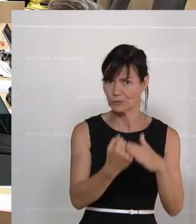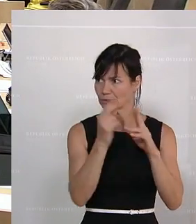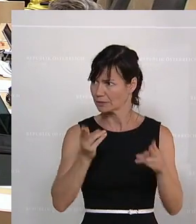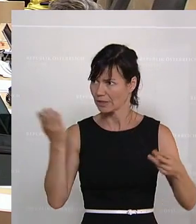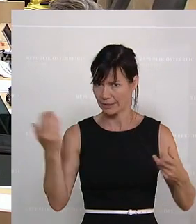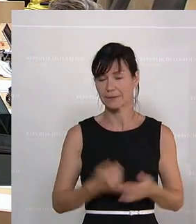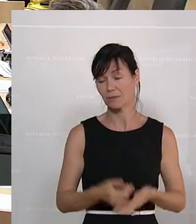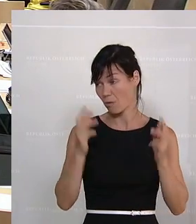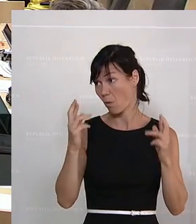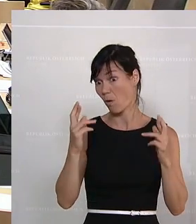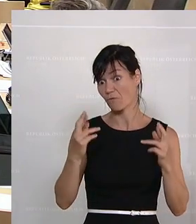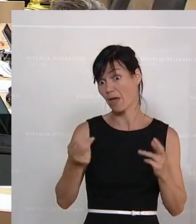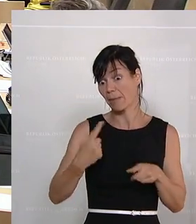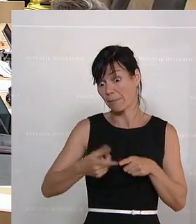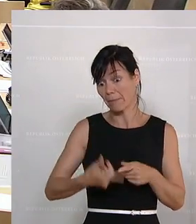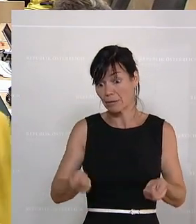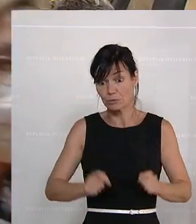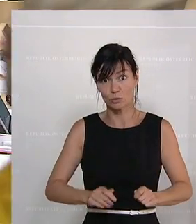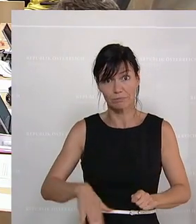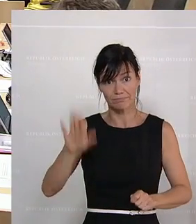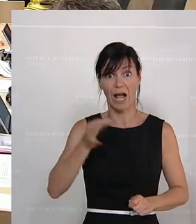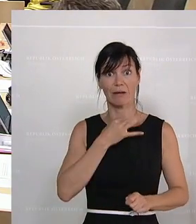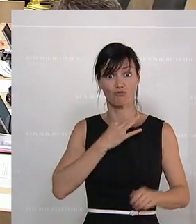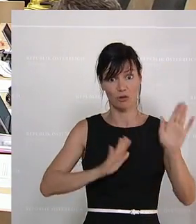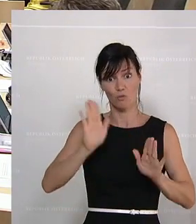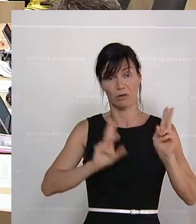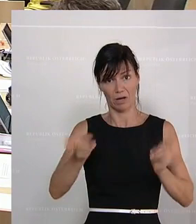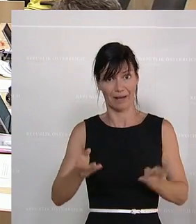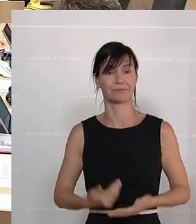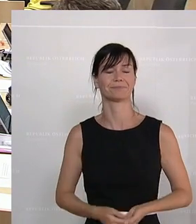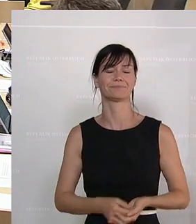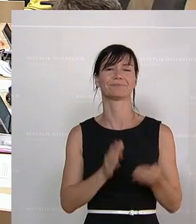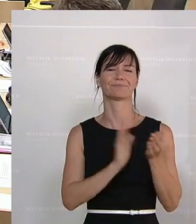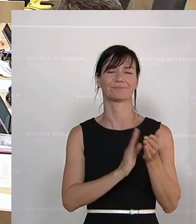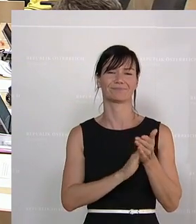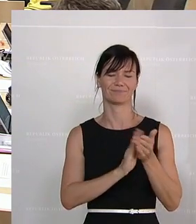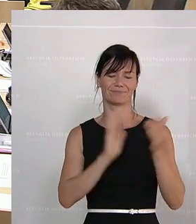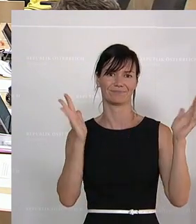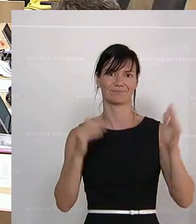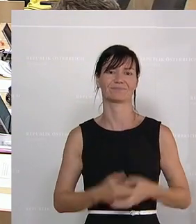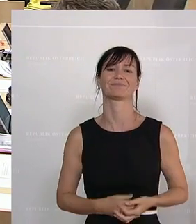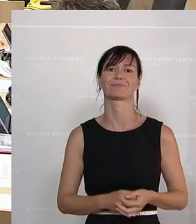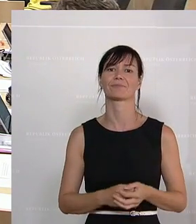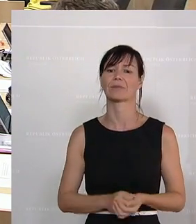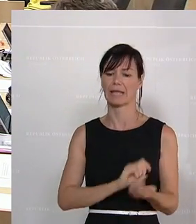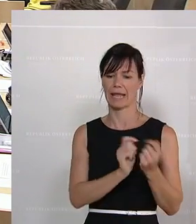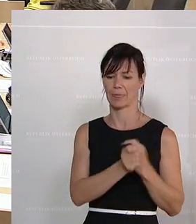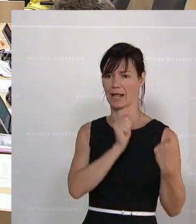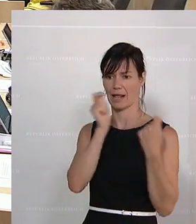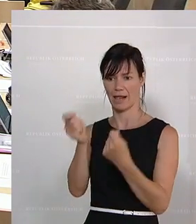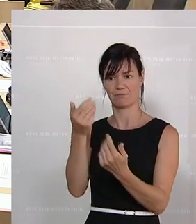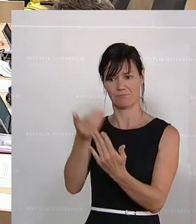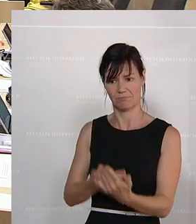hoffe es kommt zu vielen dank jakob schwarz von den grünen zuerst gibt es die einmal